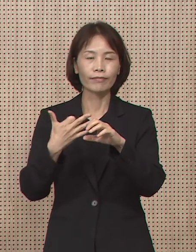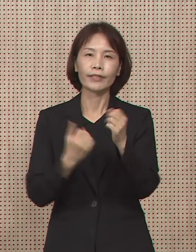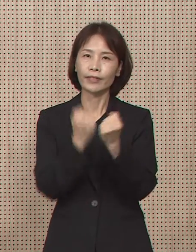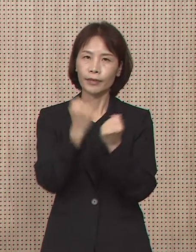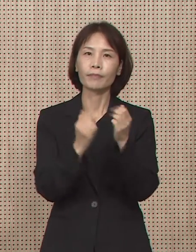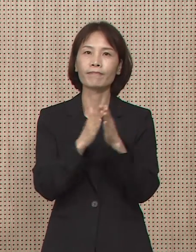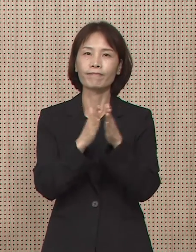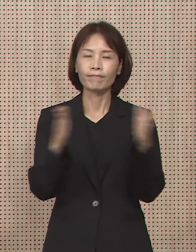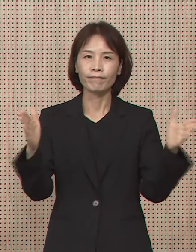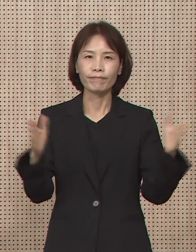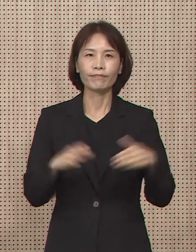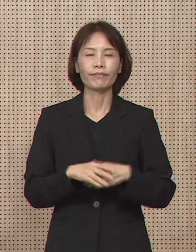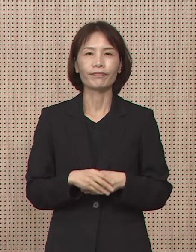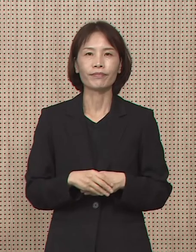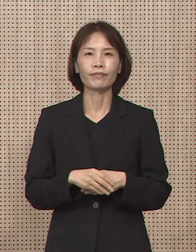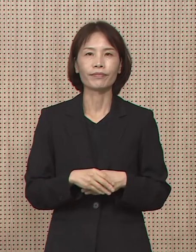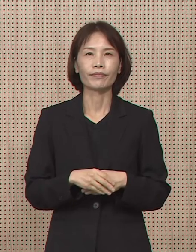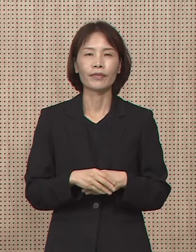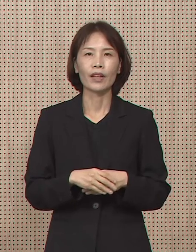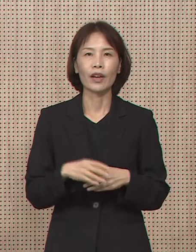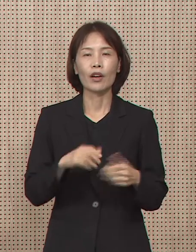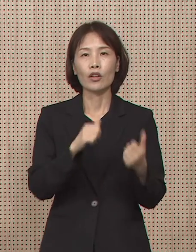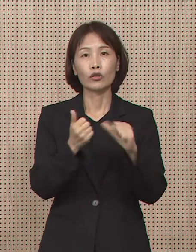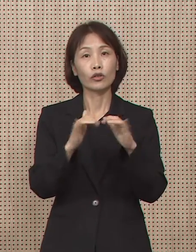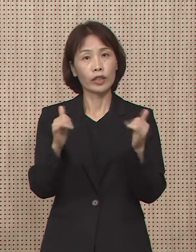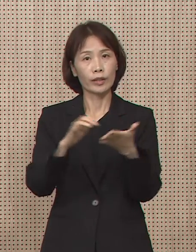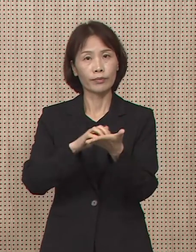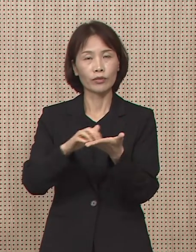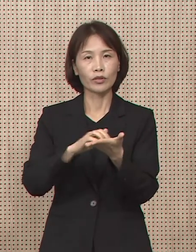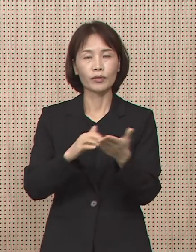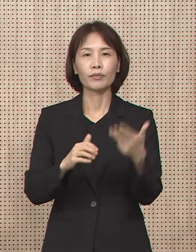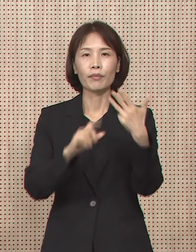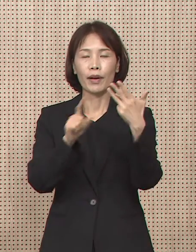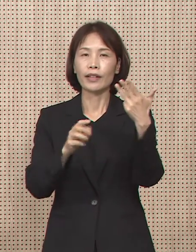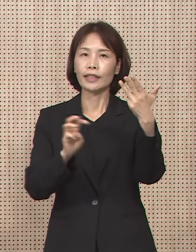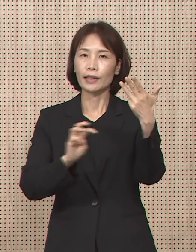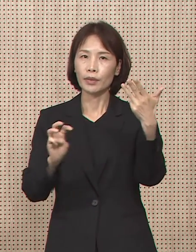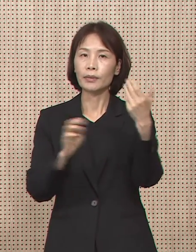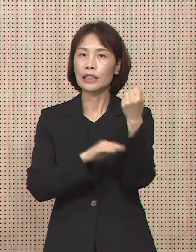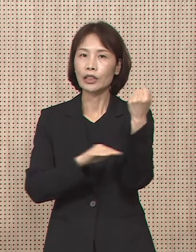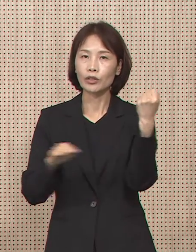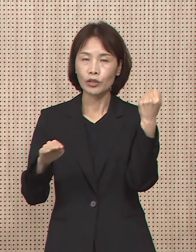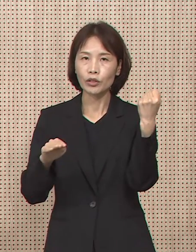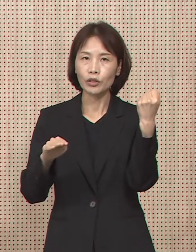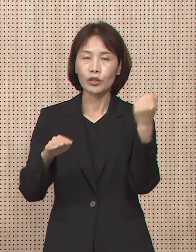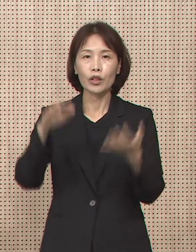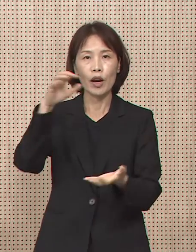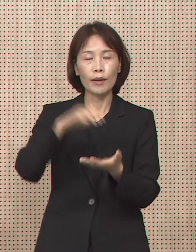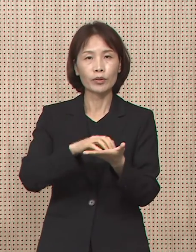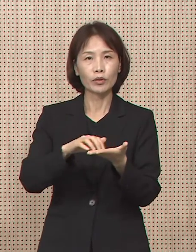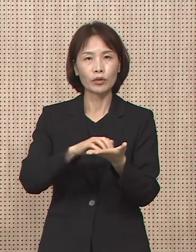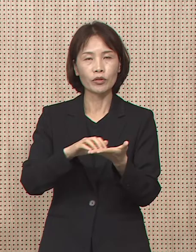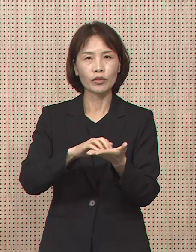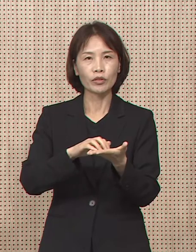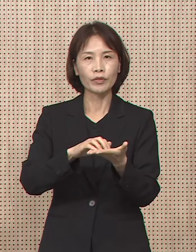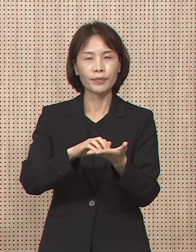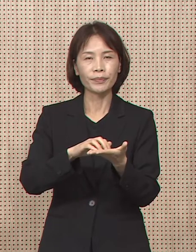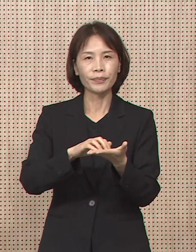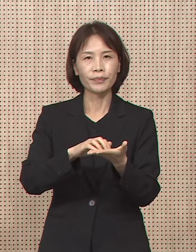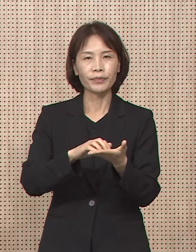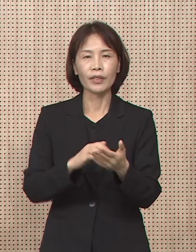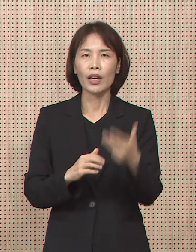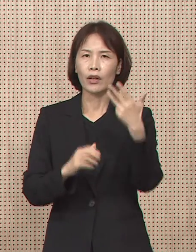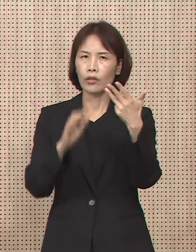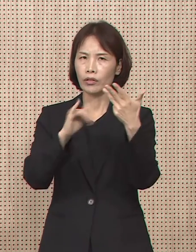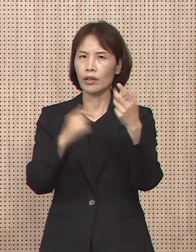기자회견을 시작하겠습니다. 먼저 경기도 사망자 현황입니다. 8월 30일 0시 기준 경기도 누적 사망자 수는 전일 오전 0시